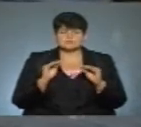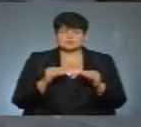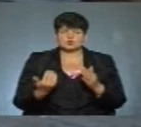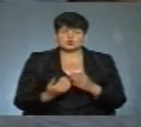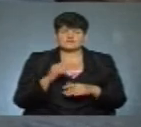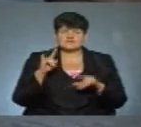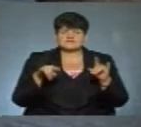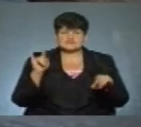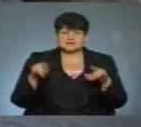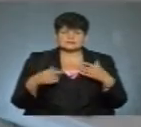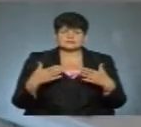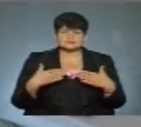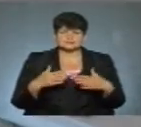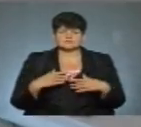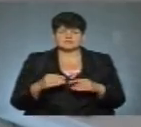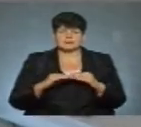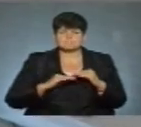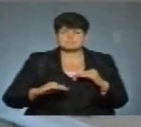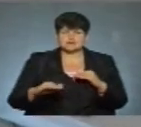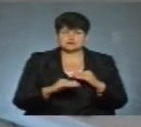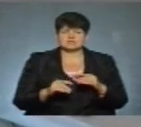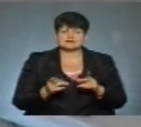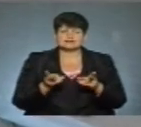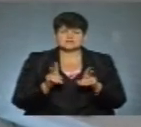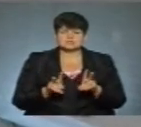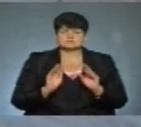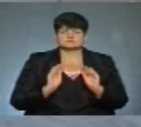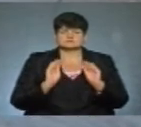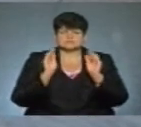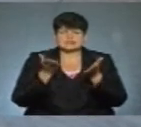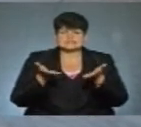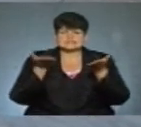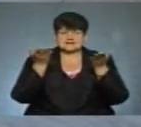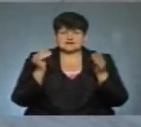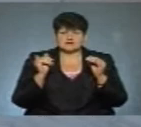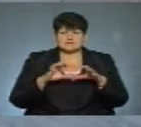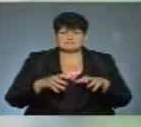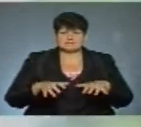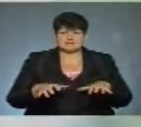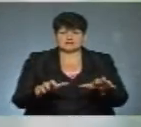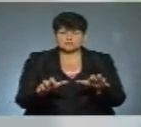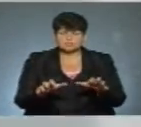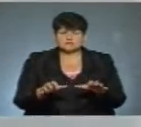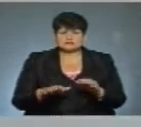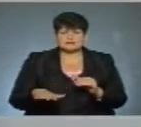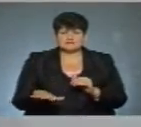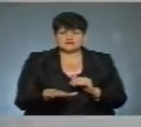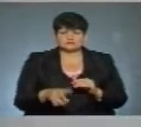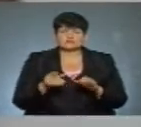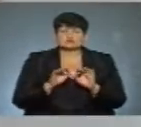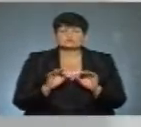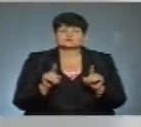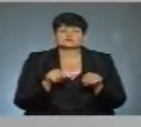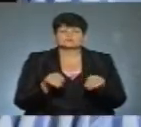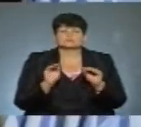залили бетоном підлогу. Залишилось монтувати стелю і вкласти плитку на підлозі, каже археолог Василь Ільчишин. Він розповів, які експонати